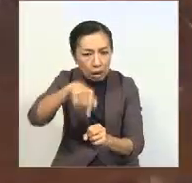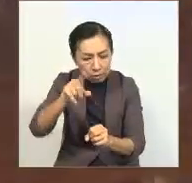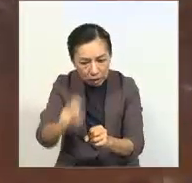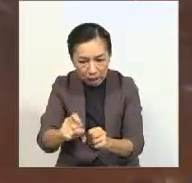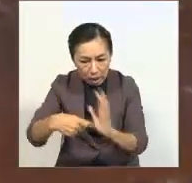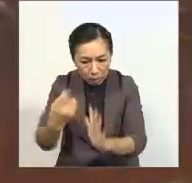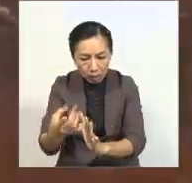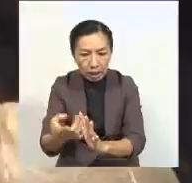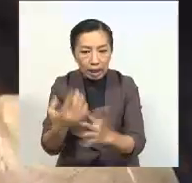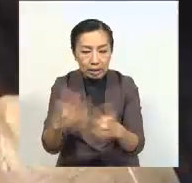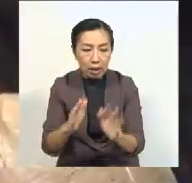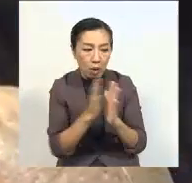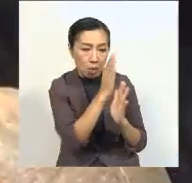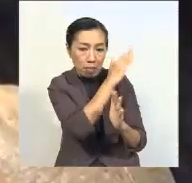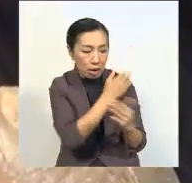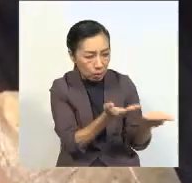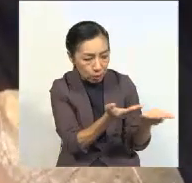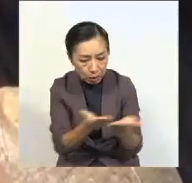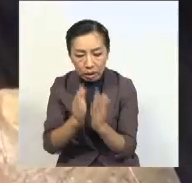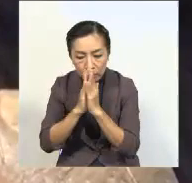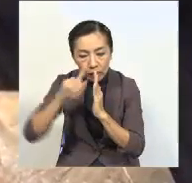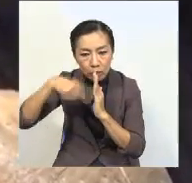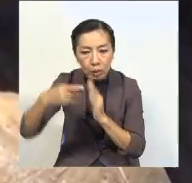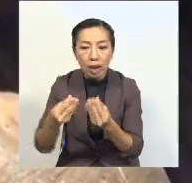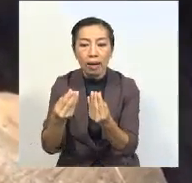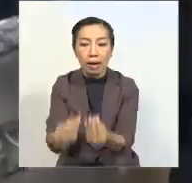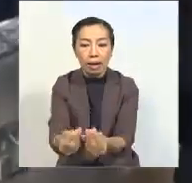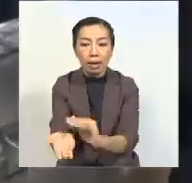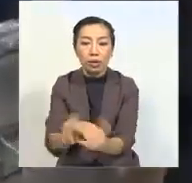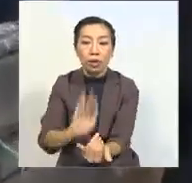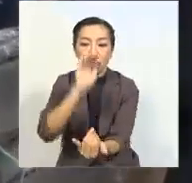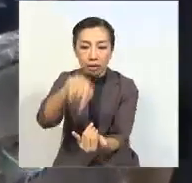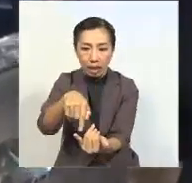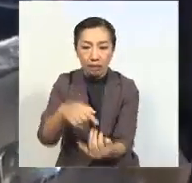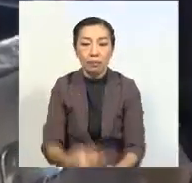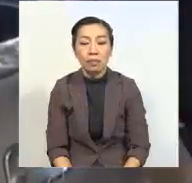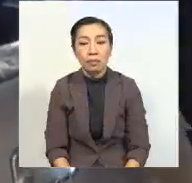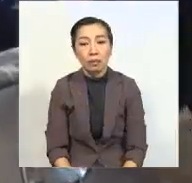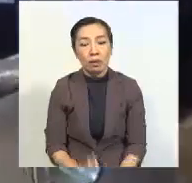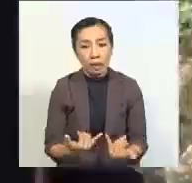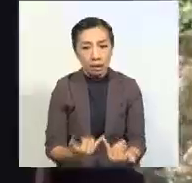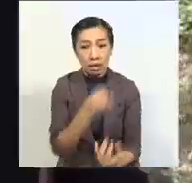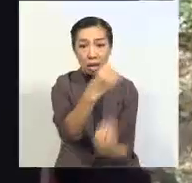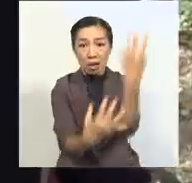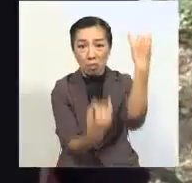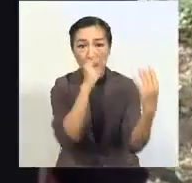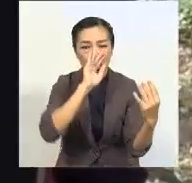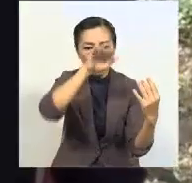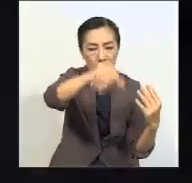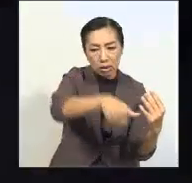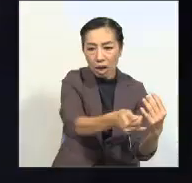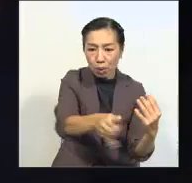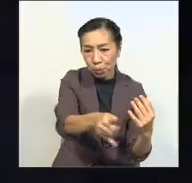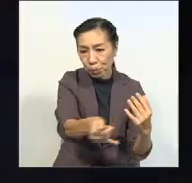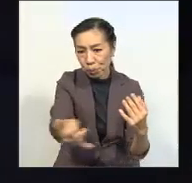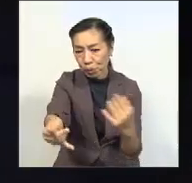ก่อนจะมีการนิมนต์พระนะครับมาสวดบังสกุลให้กับลูกช้างด้วยปัจจุบันนะครับมีช้างป่าเข้ามาหากินในแนวเขตอำเ